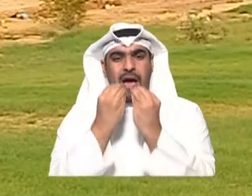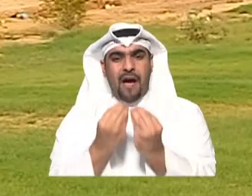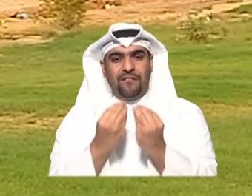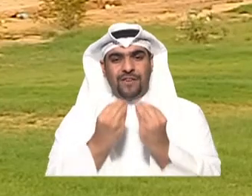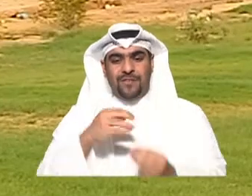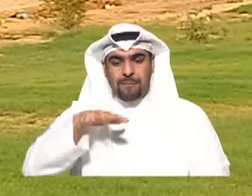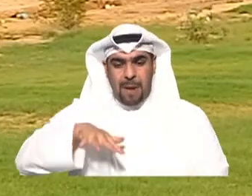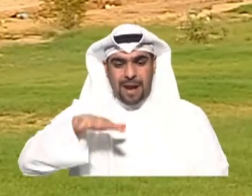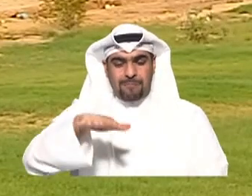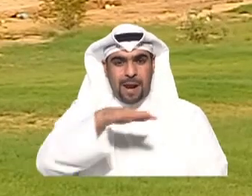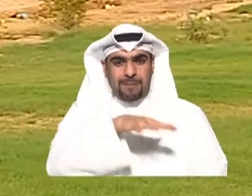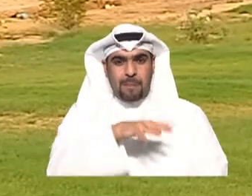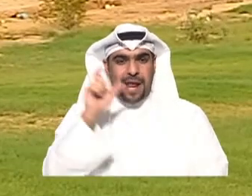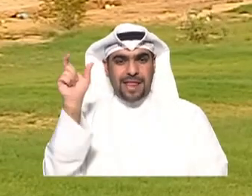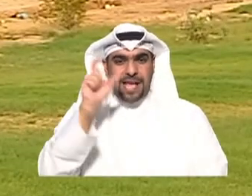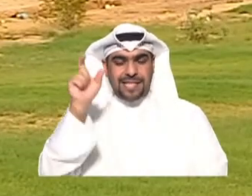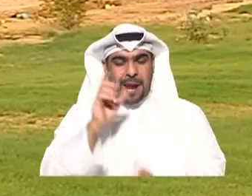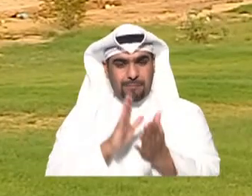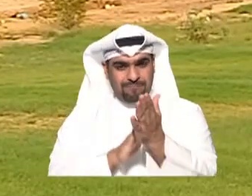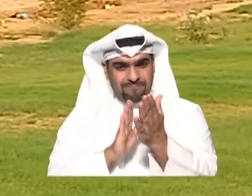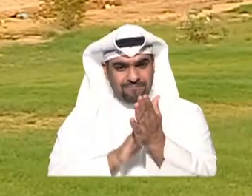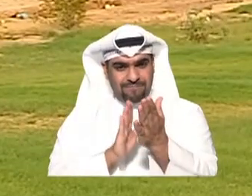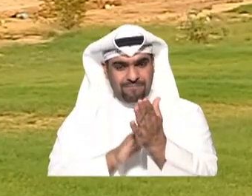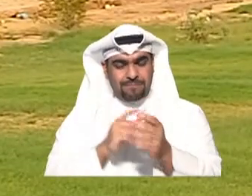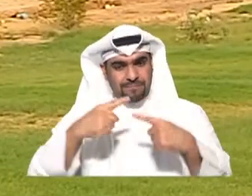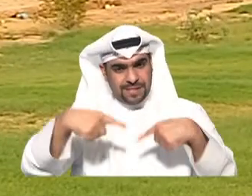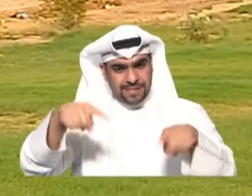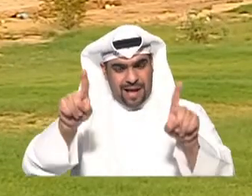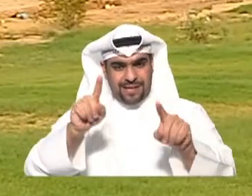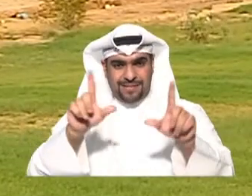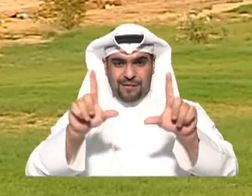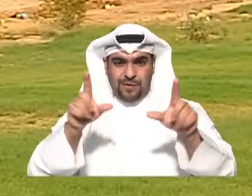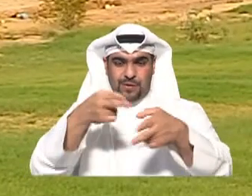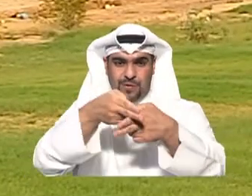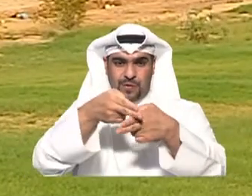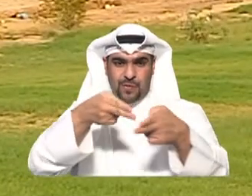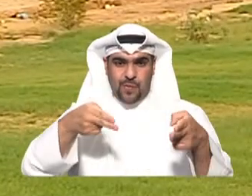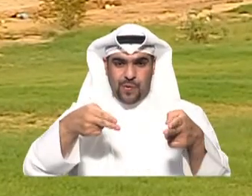سامي الحمود لتلفزيون دولة الكويت الرياض.